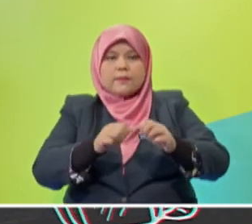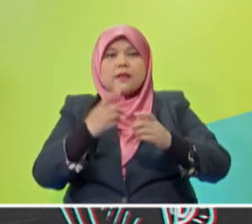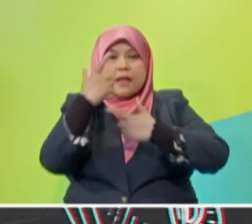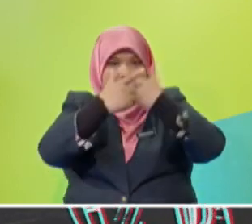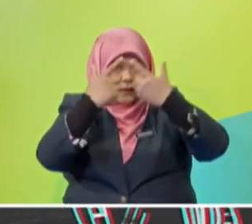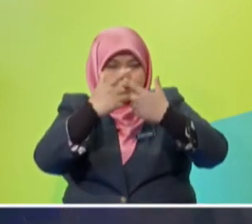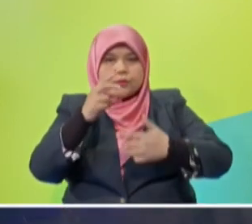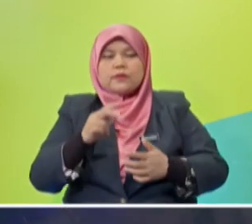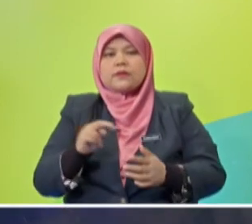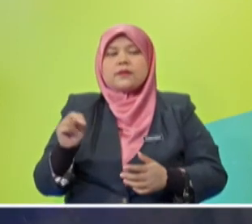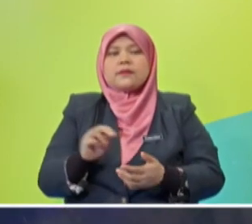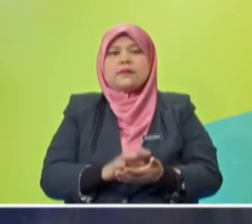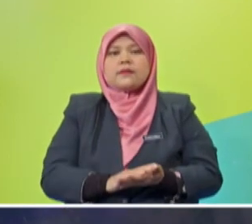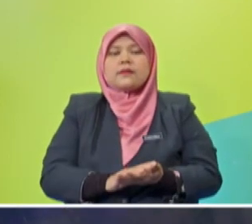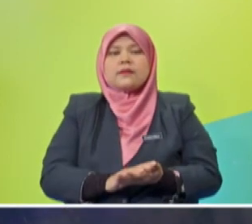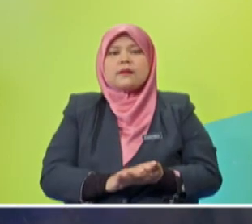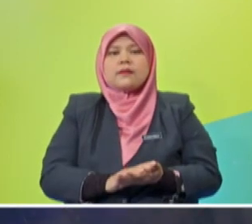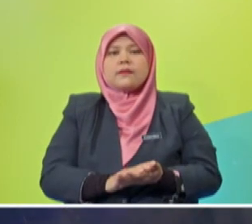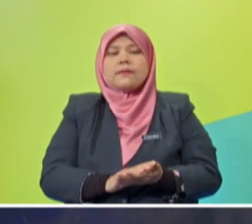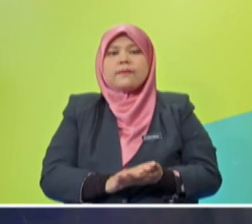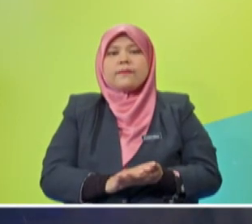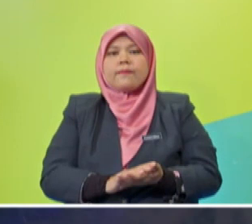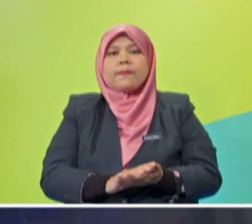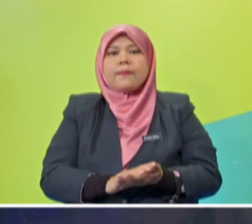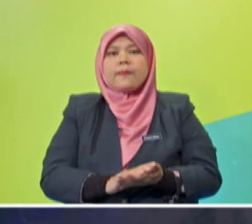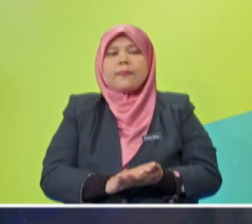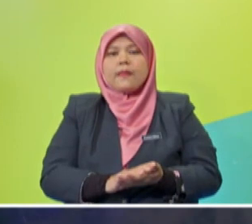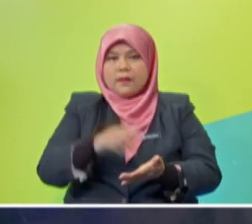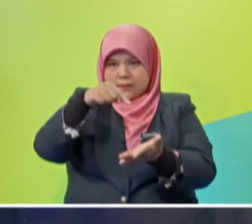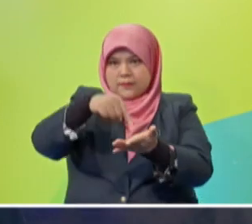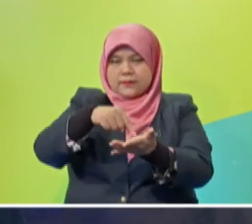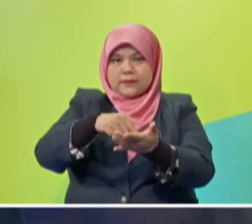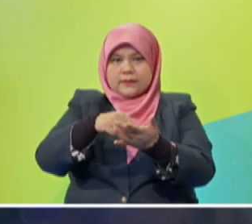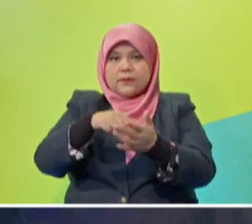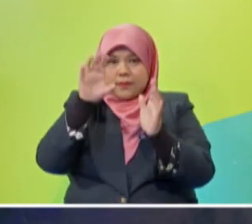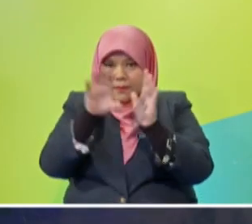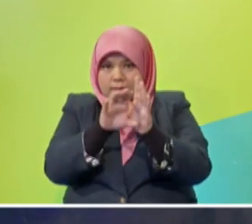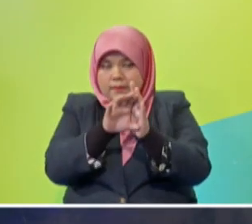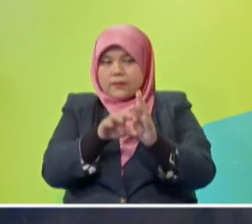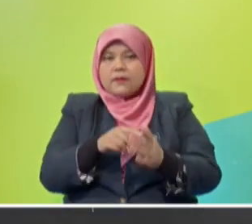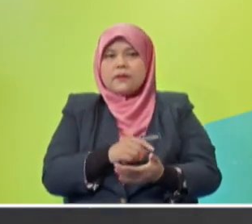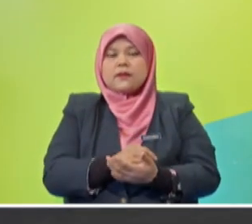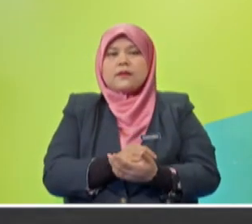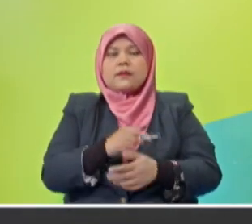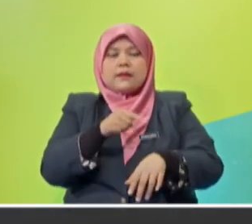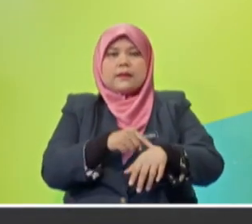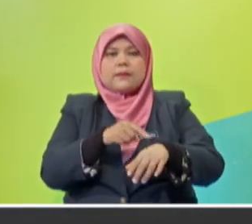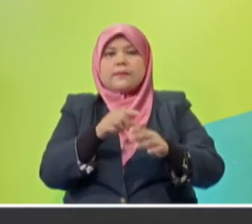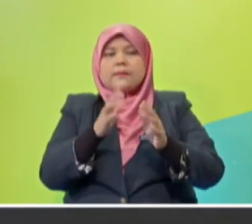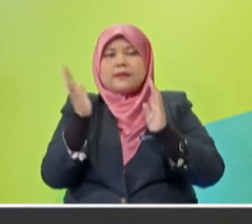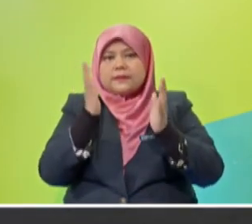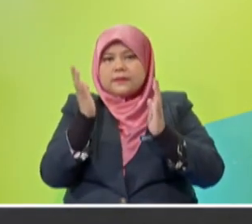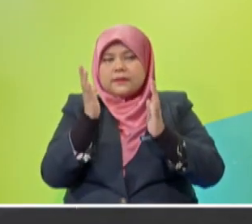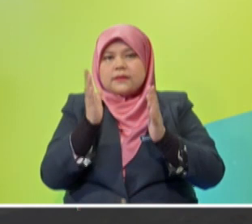Okey, so saya akan teruskan. Okey, ini adalah beberapa taburan aktiviti pelancongan di Malaysia di mana